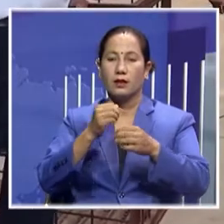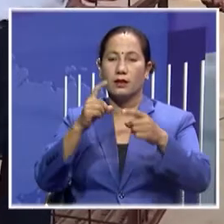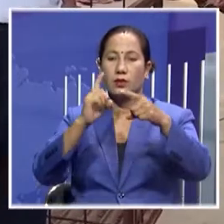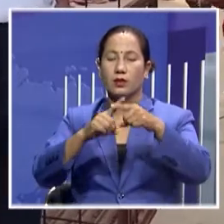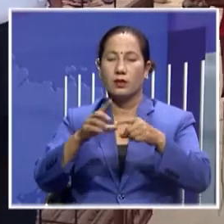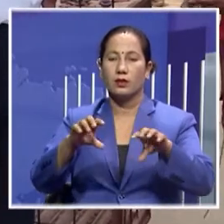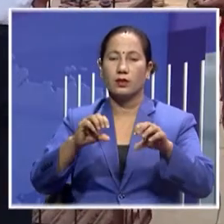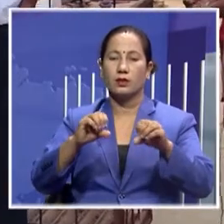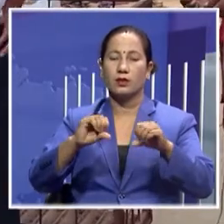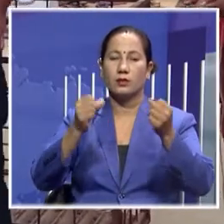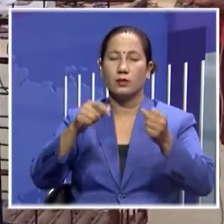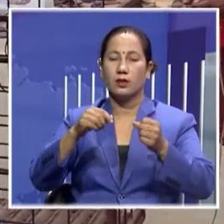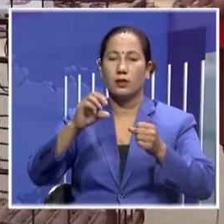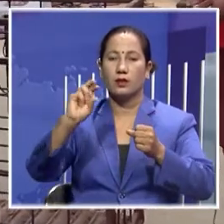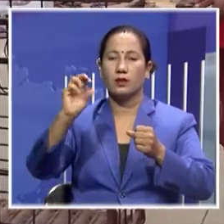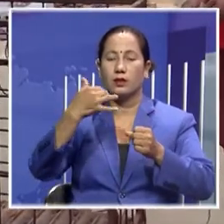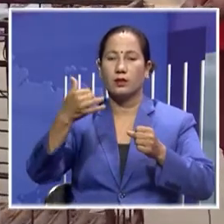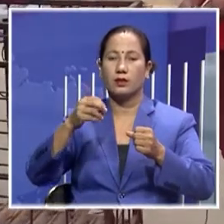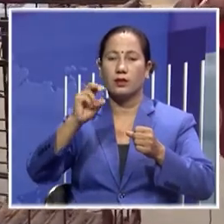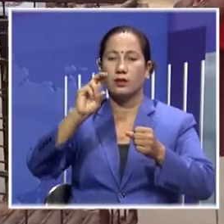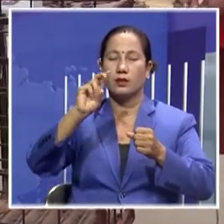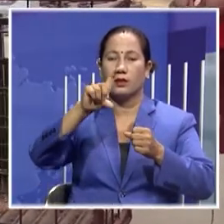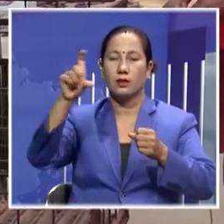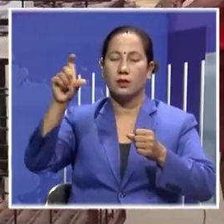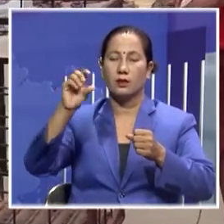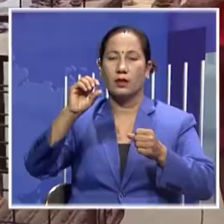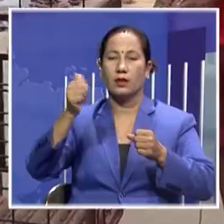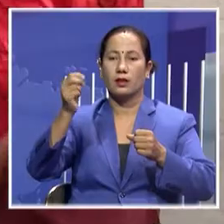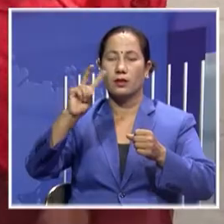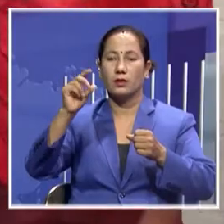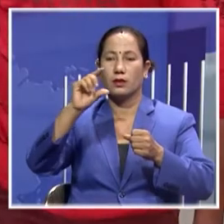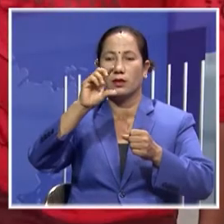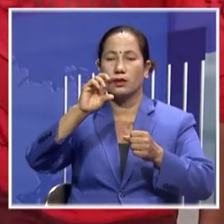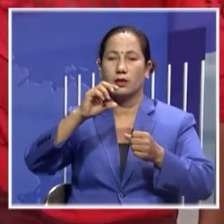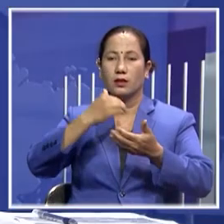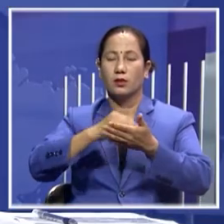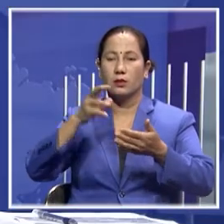हुन्। दशरथ घिमिरे, नेपाल टेलिभिजन, लुम्बिनी प्रदेश, दाङ।